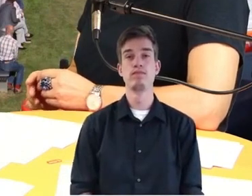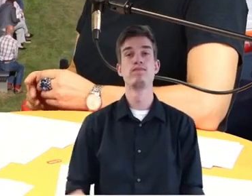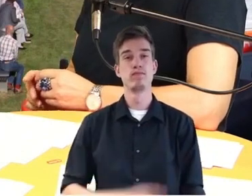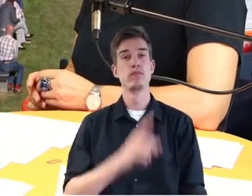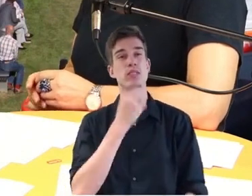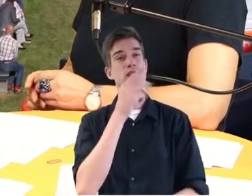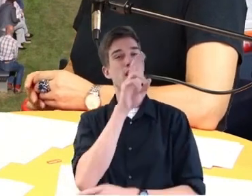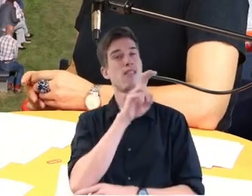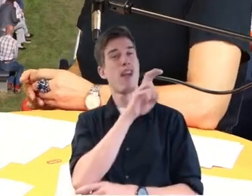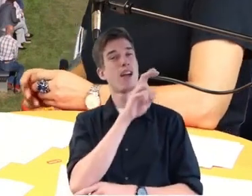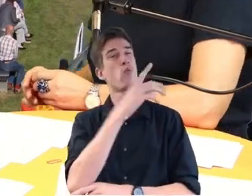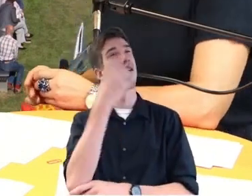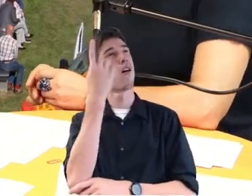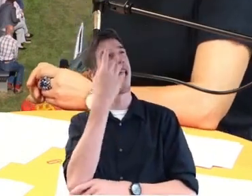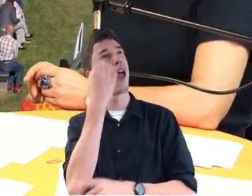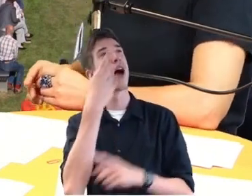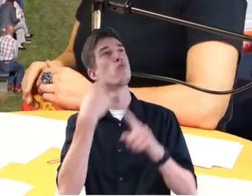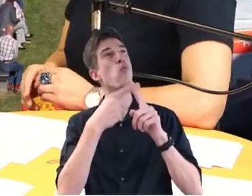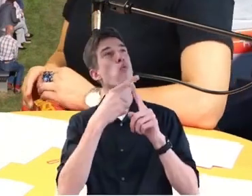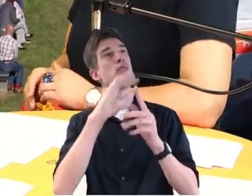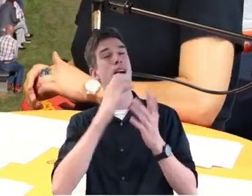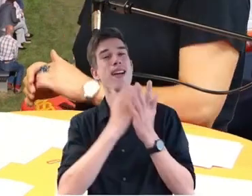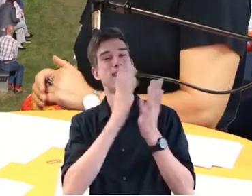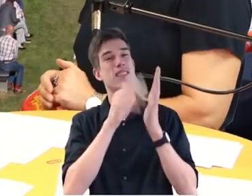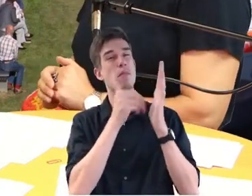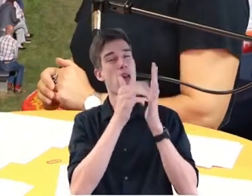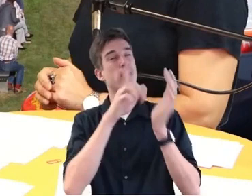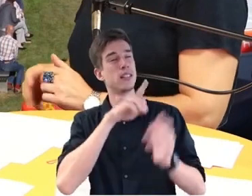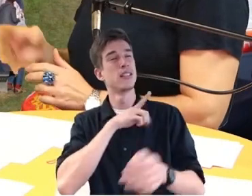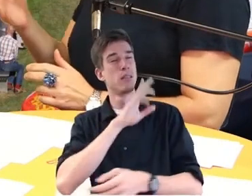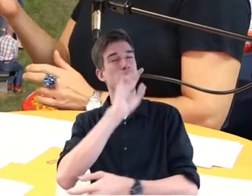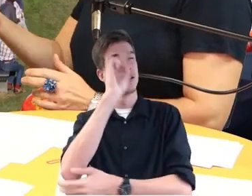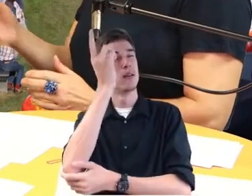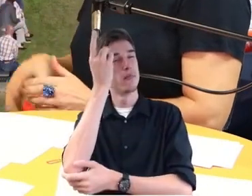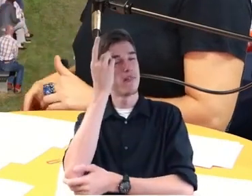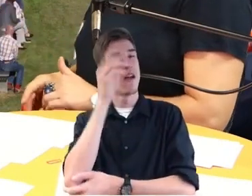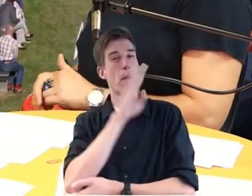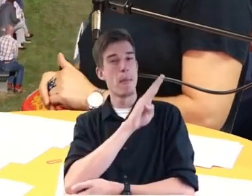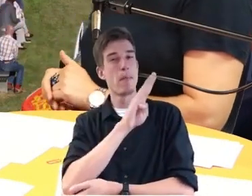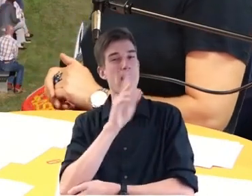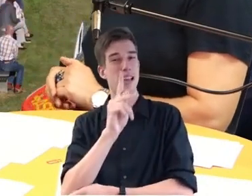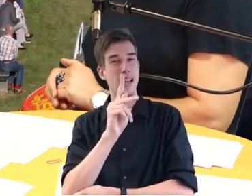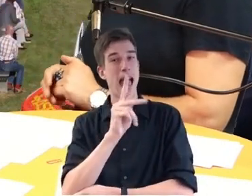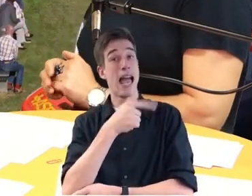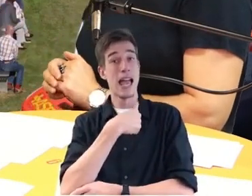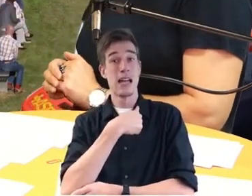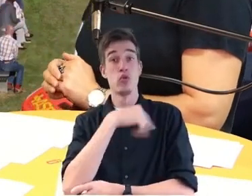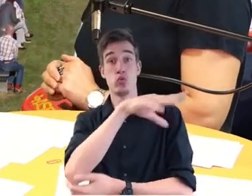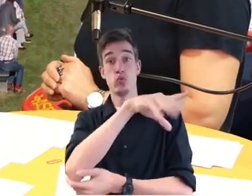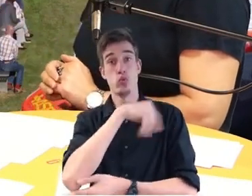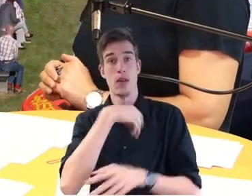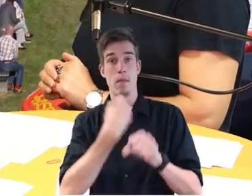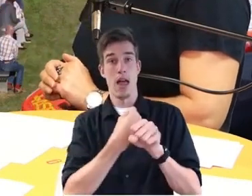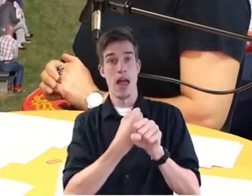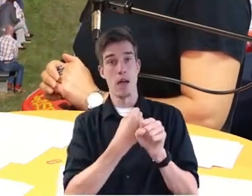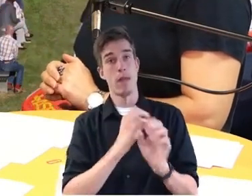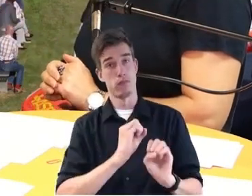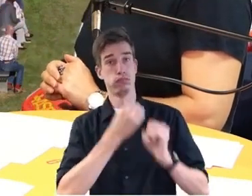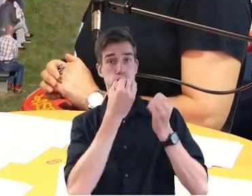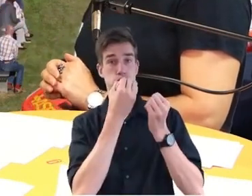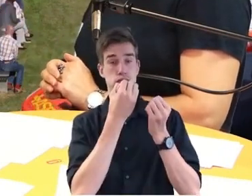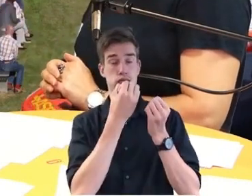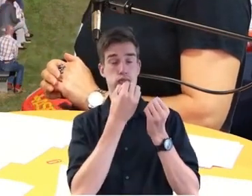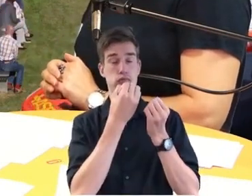und Einsatzplan, ich erinnere mich, das BBK arbeitet ja daran mit, ist